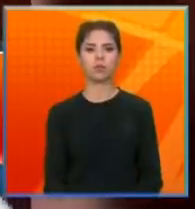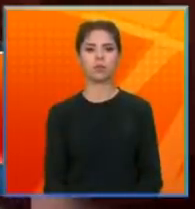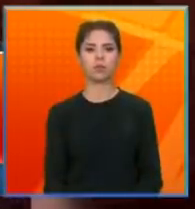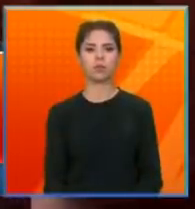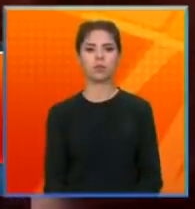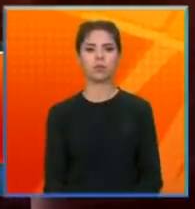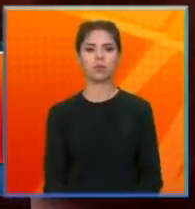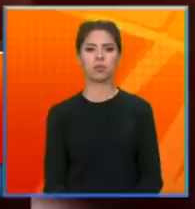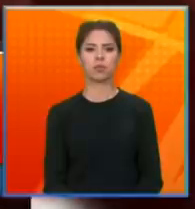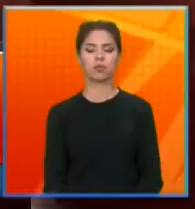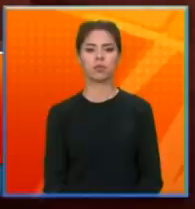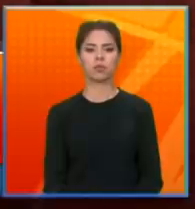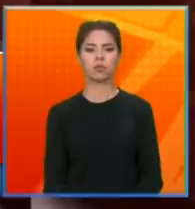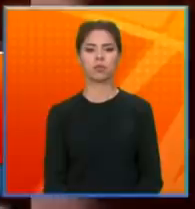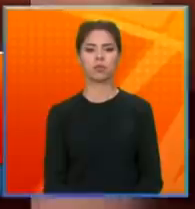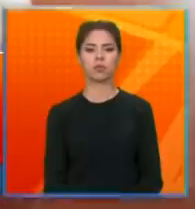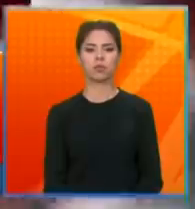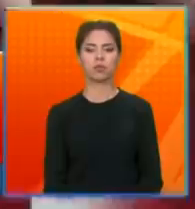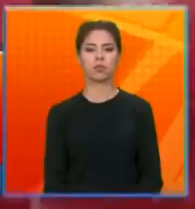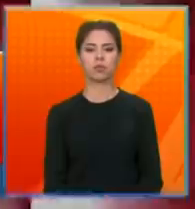Sakin ol. Ya gençler, daha ben söyledim.